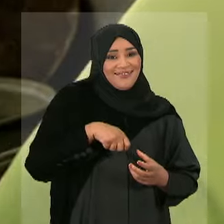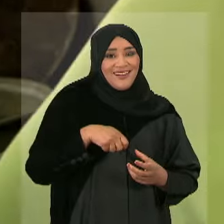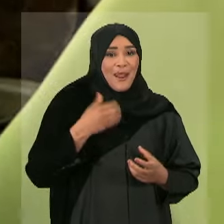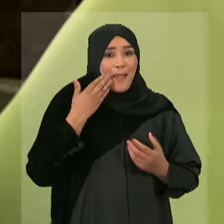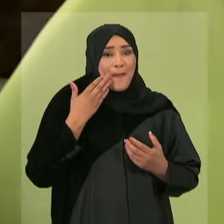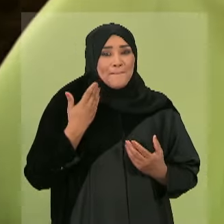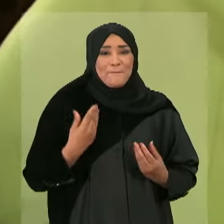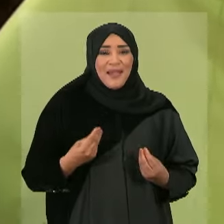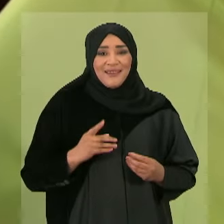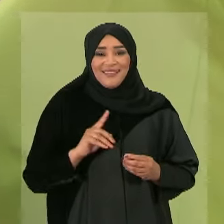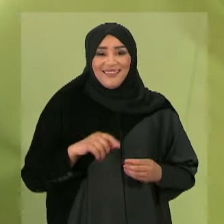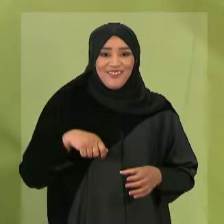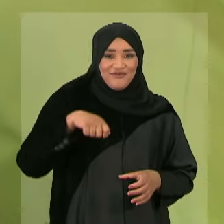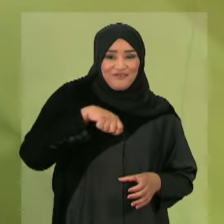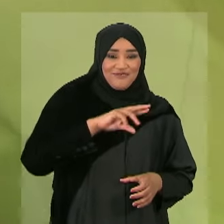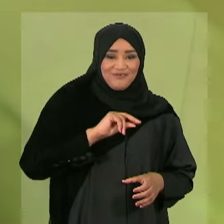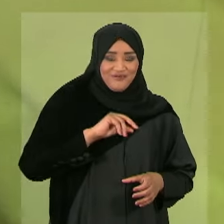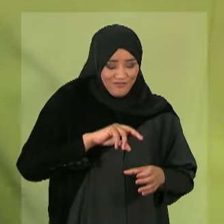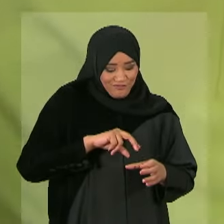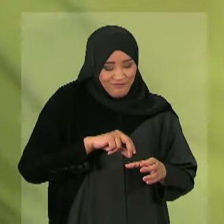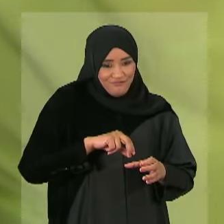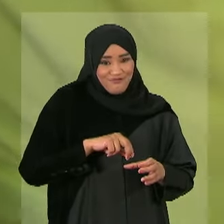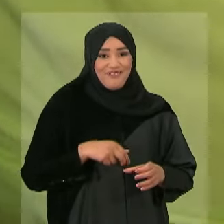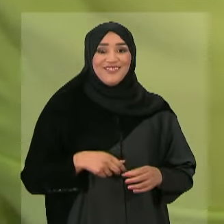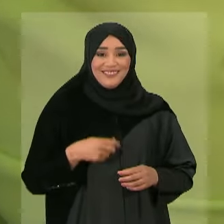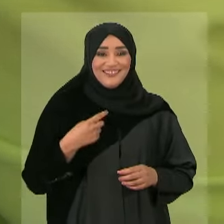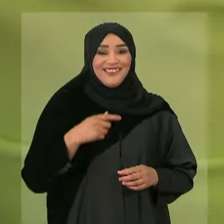وننزل طبعاً من هون في له حنفية المفروض. صح